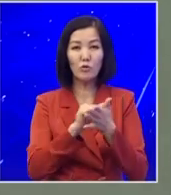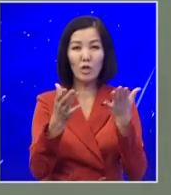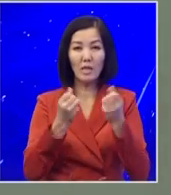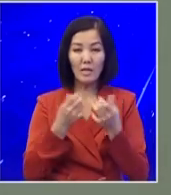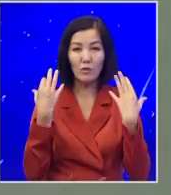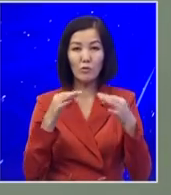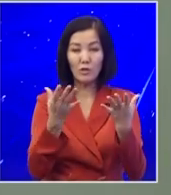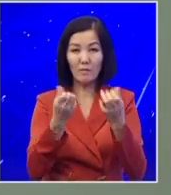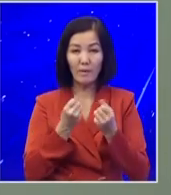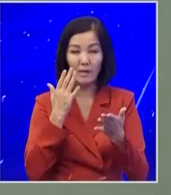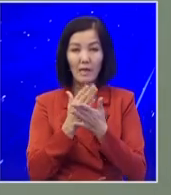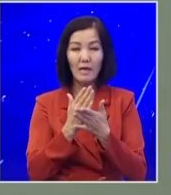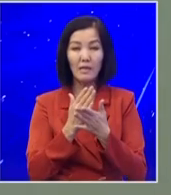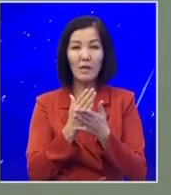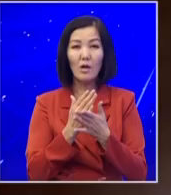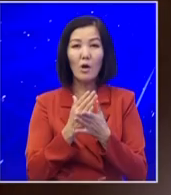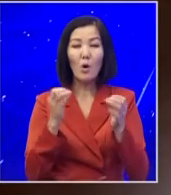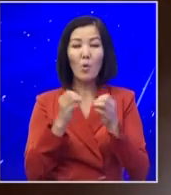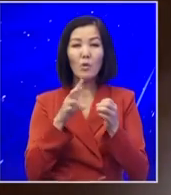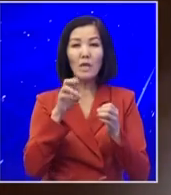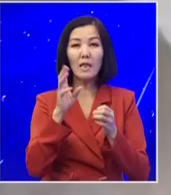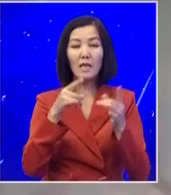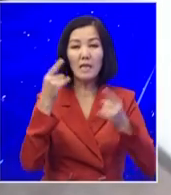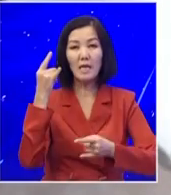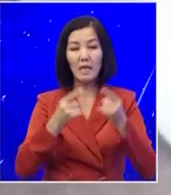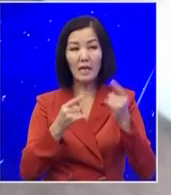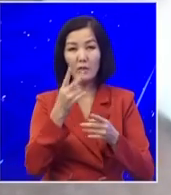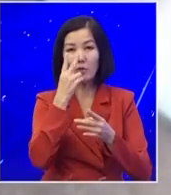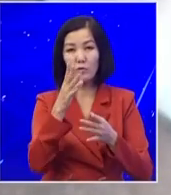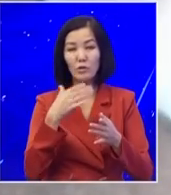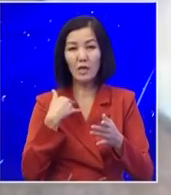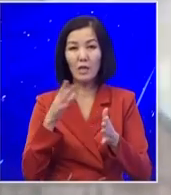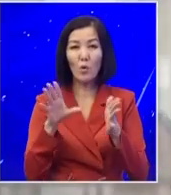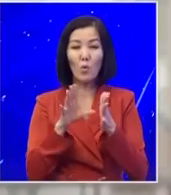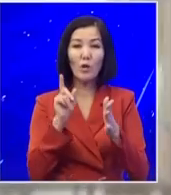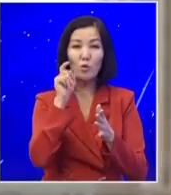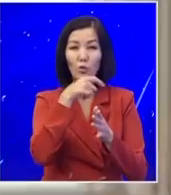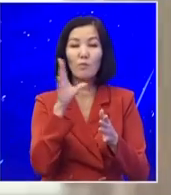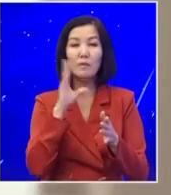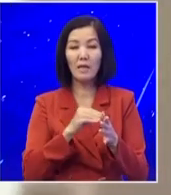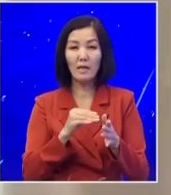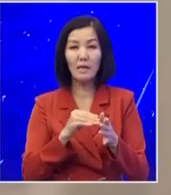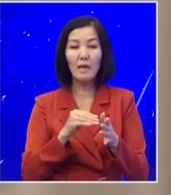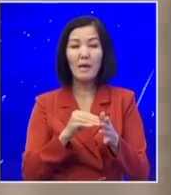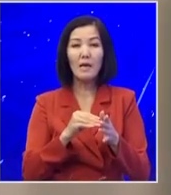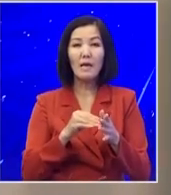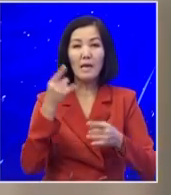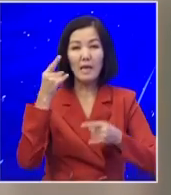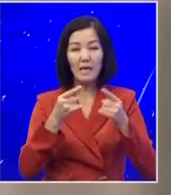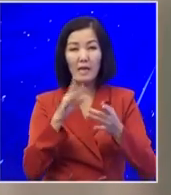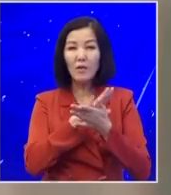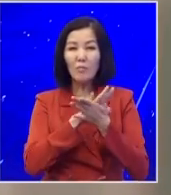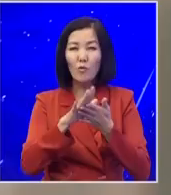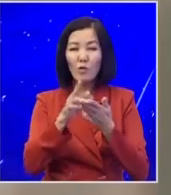патентке сәйкес компания жаңа OLED экранды ұсынбақ. Заманауи дисплей қуат көзінің үнемділігімен ерекшеленеді. Мамандардың айтуынша, экранның